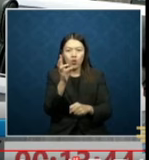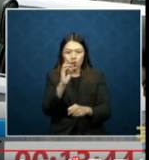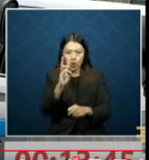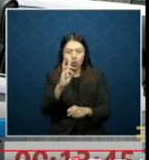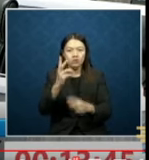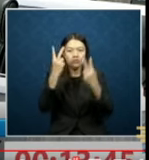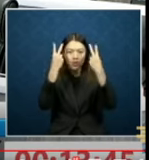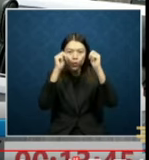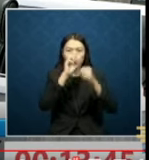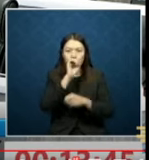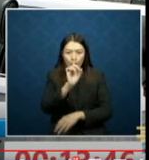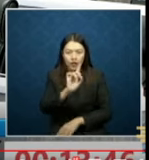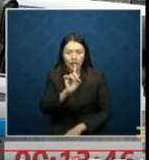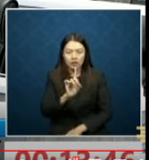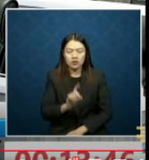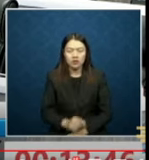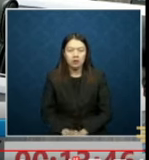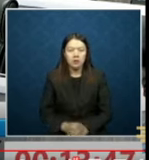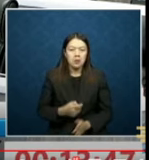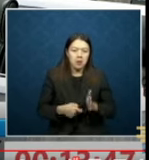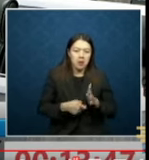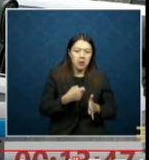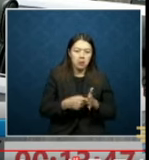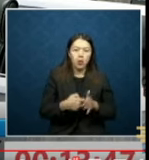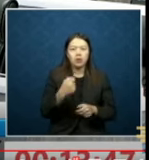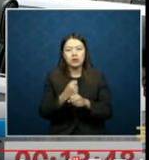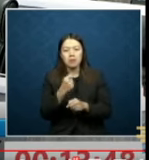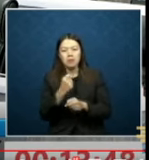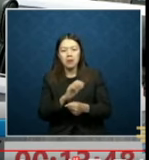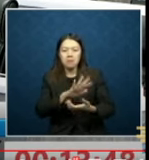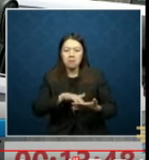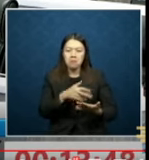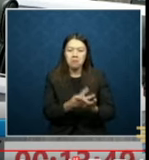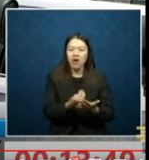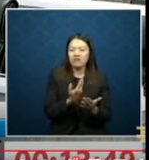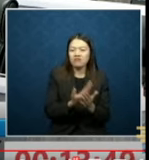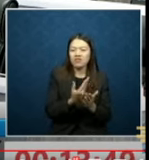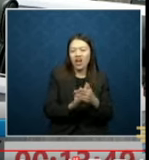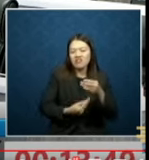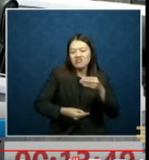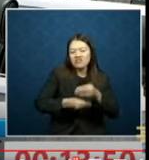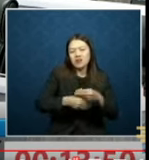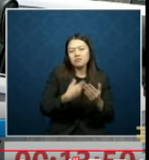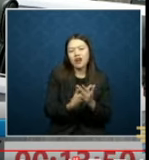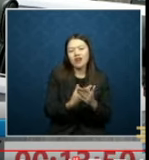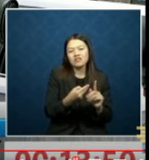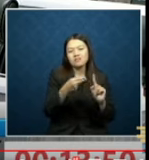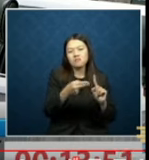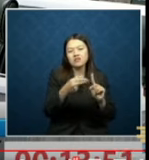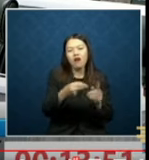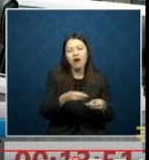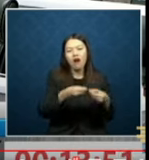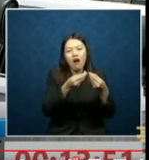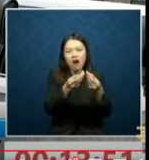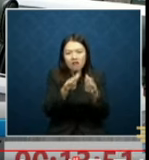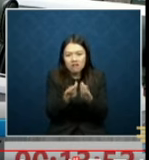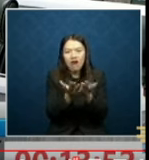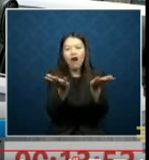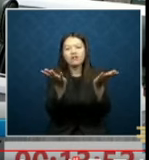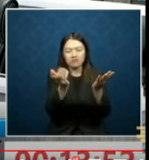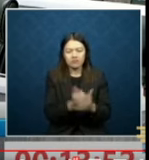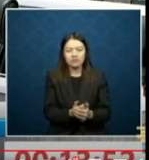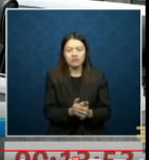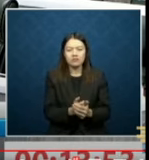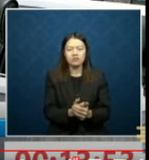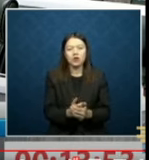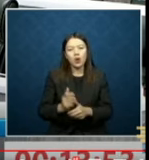าได้แถลงถึงหลักการเหตุผลในการดำเนินนโยบายการเติมเงินดิจิตอล 10,000 บาทซึ่งเป็นนโยบายที่แถลงต่อรัฐสภา